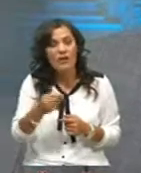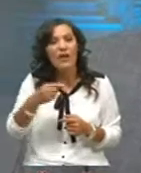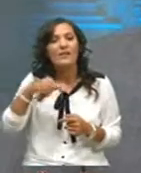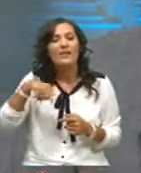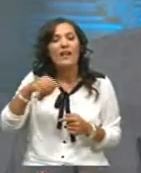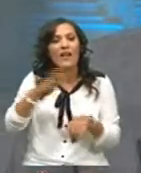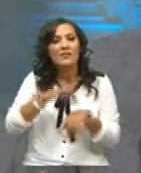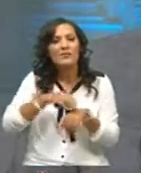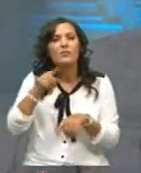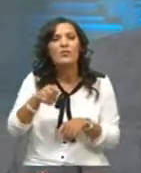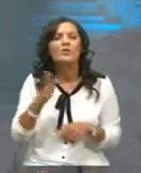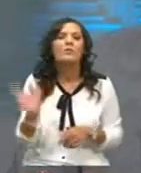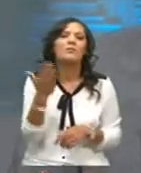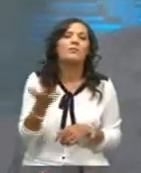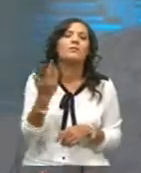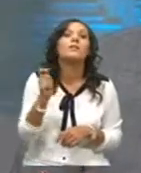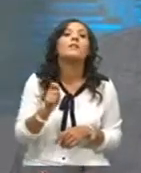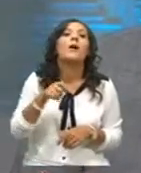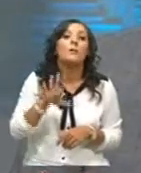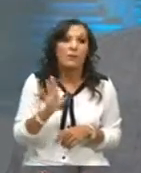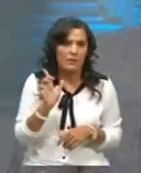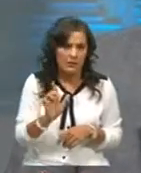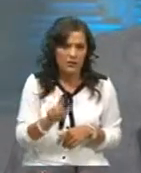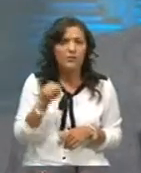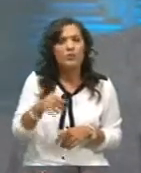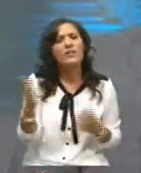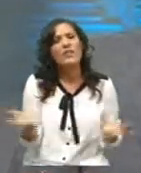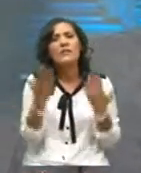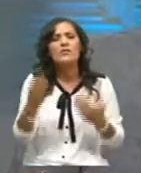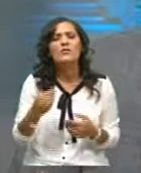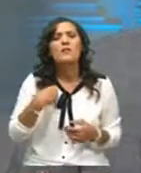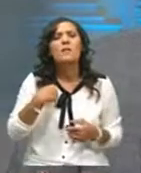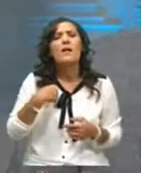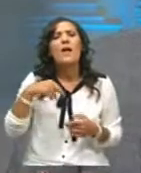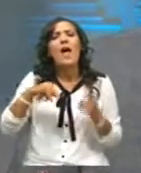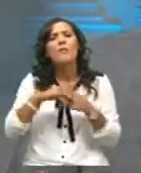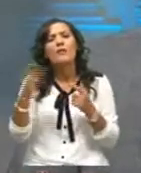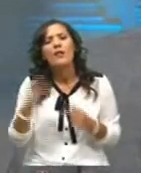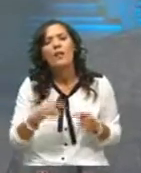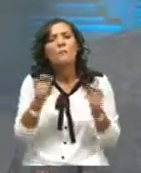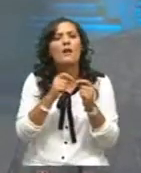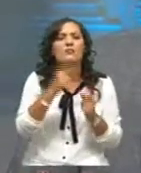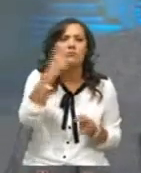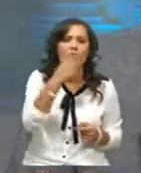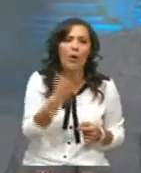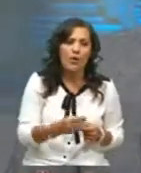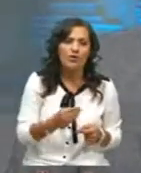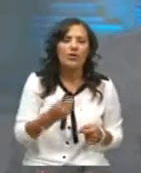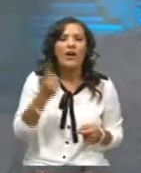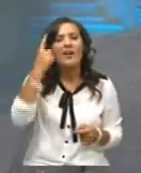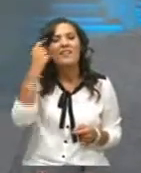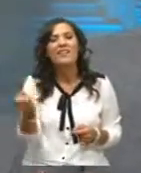hastalar bunu küçümseme melli yanım Nasıl olsa bu hemoroidim dengeliyor bağ sürümden geliyor diye